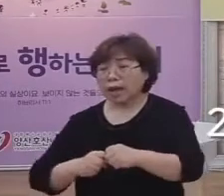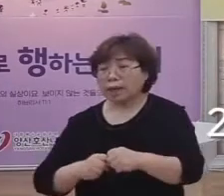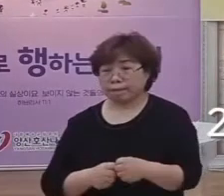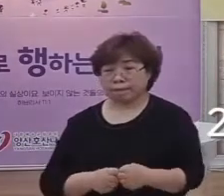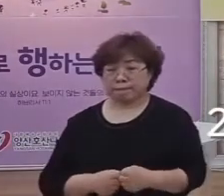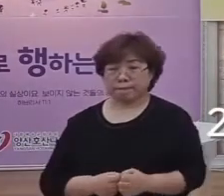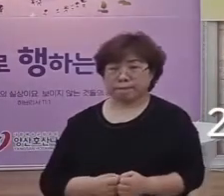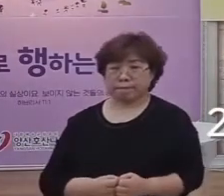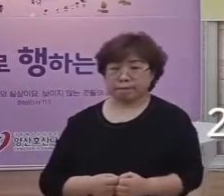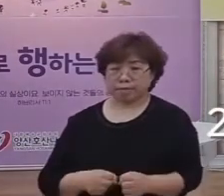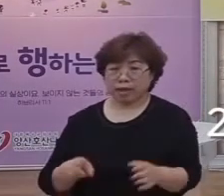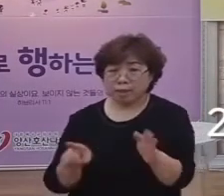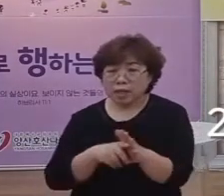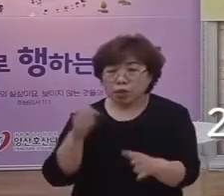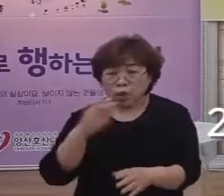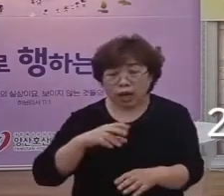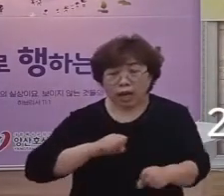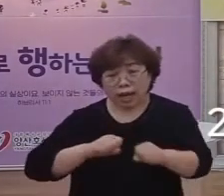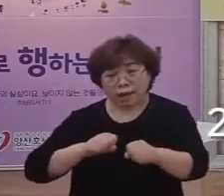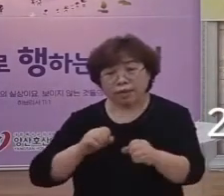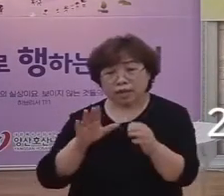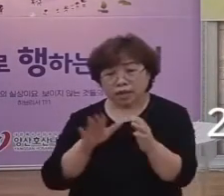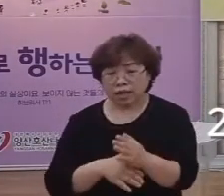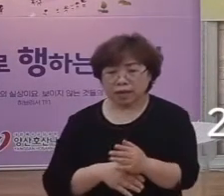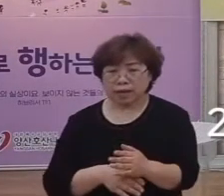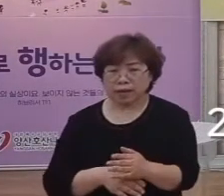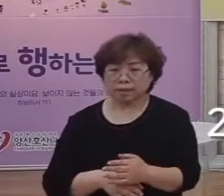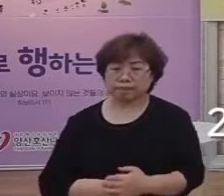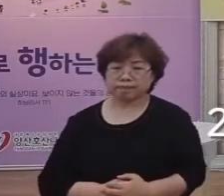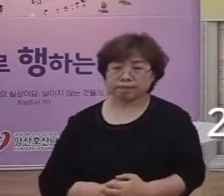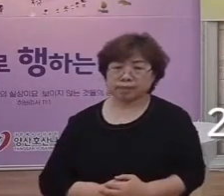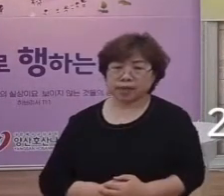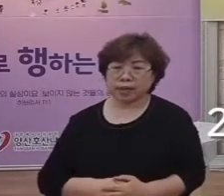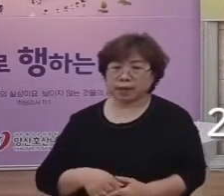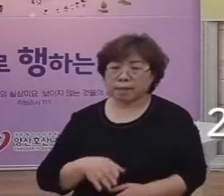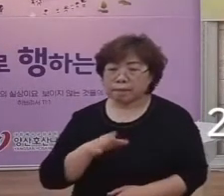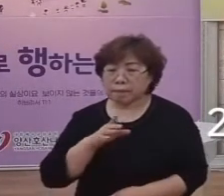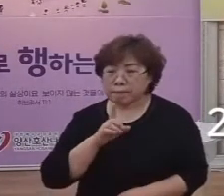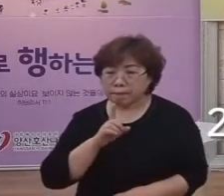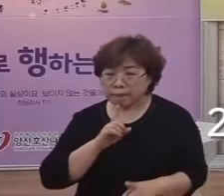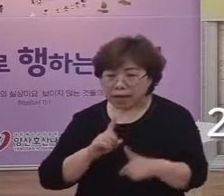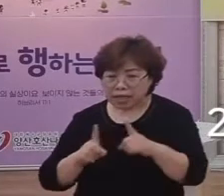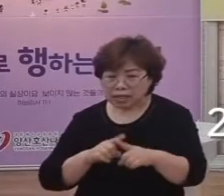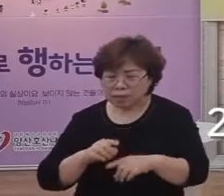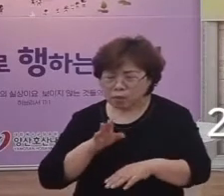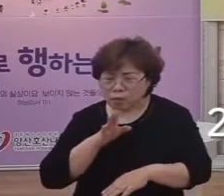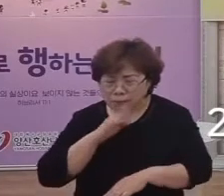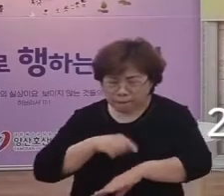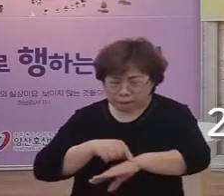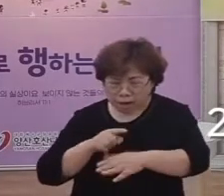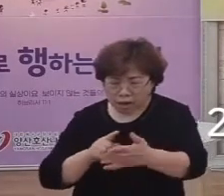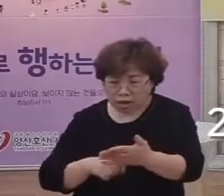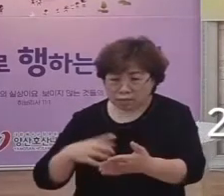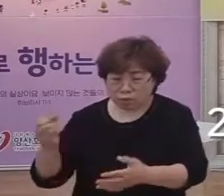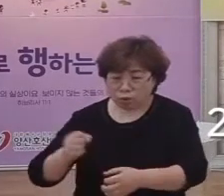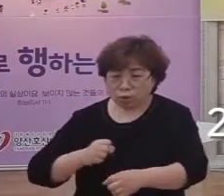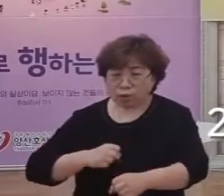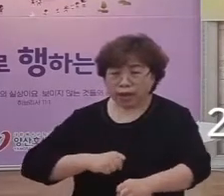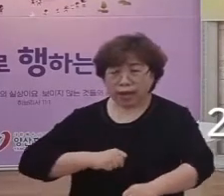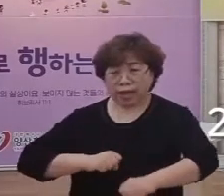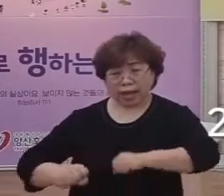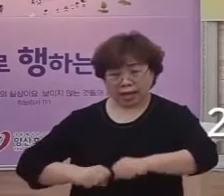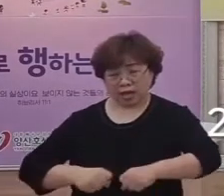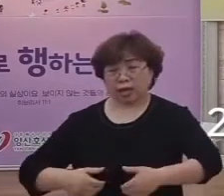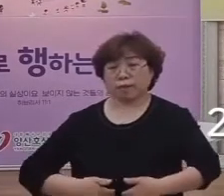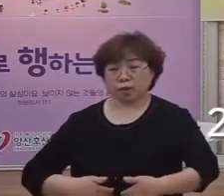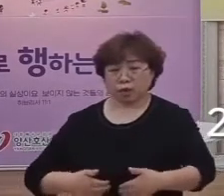오늘 그래서 두 번째 제목이 뭐냐면, 말씀을 전심으로 행하라. 그러니까 전심이 뭐냐면 온 마음으로,